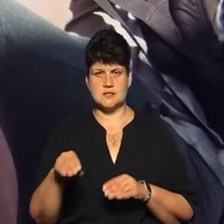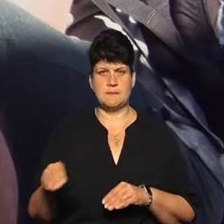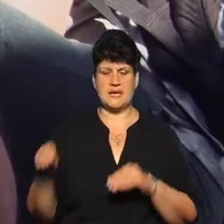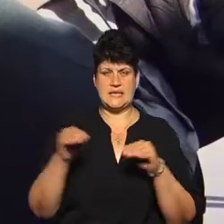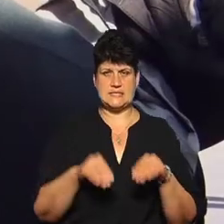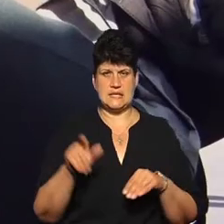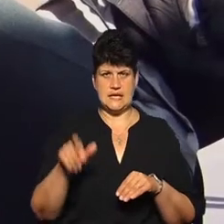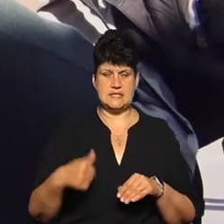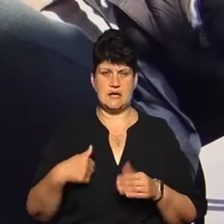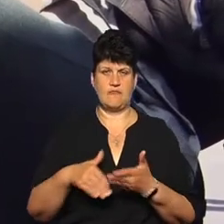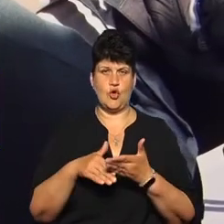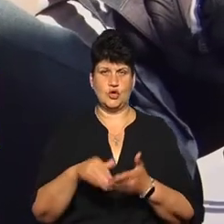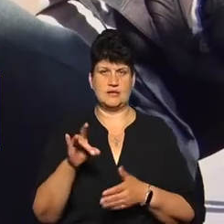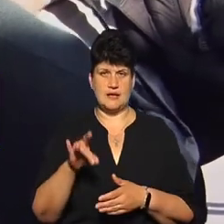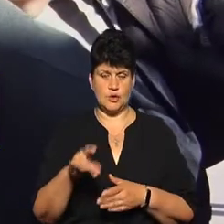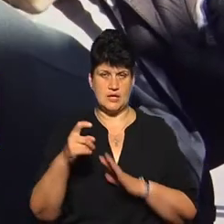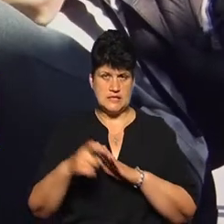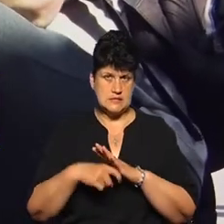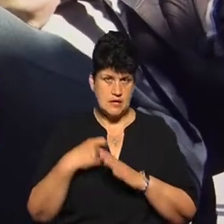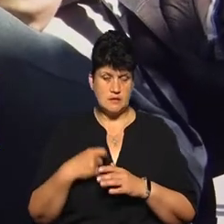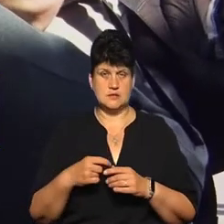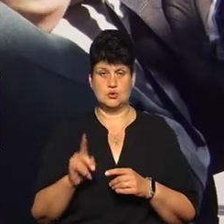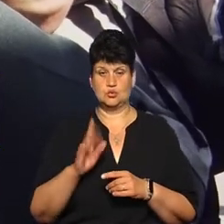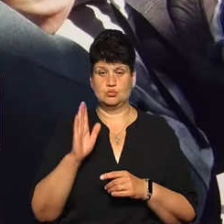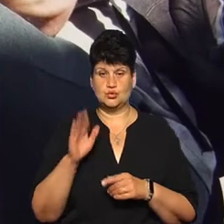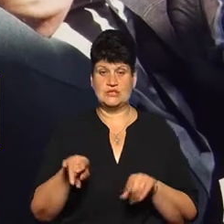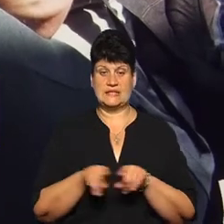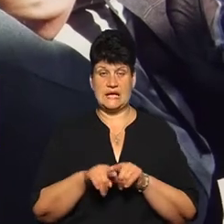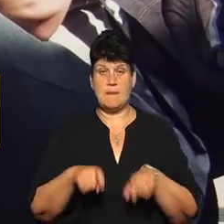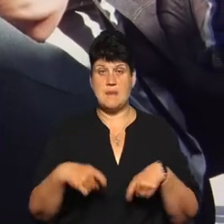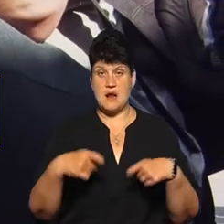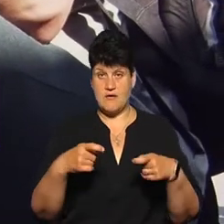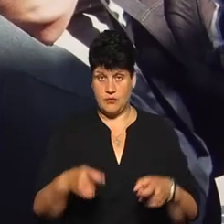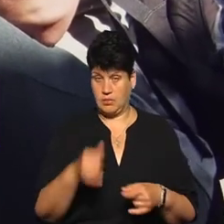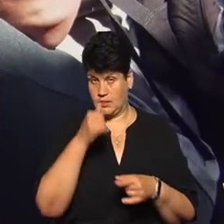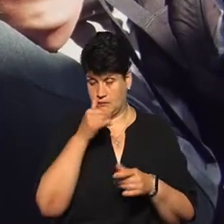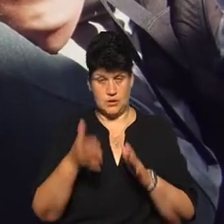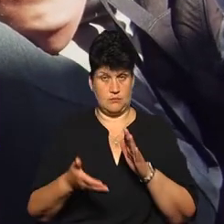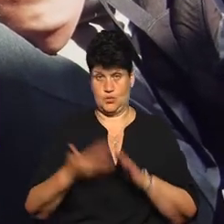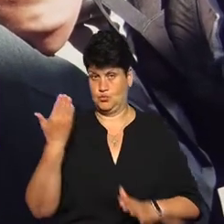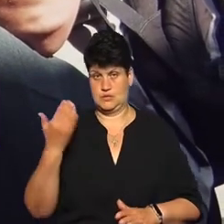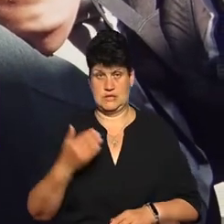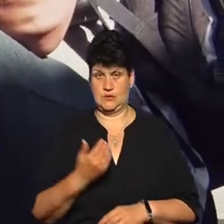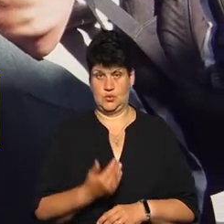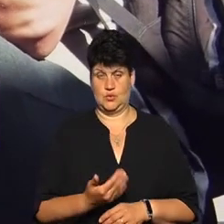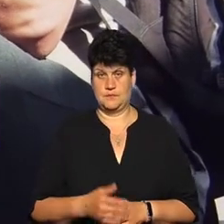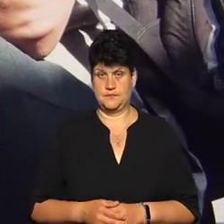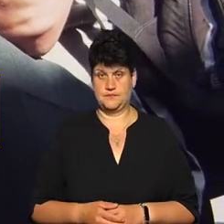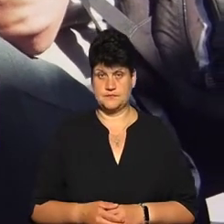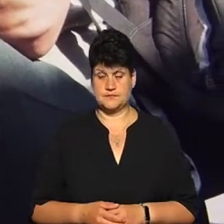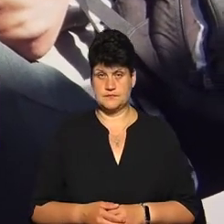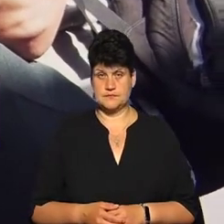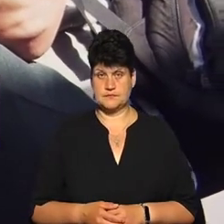як волонтер. Коли дізналися, що буде такий марафон, ми не могли пропустити його якось повз нас.